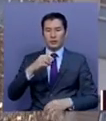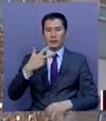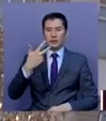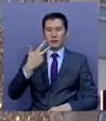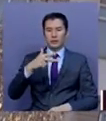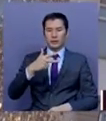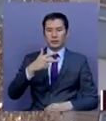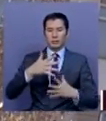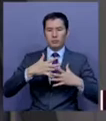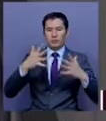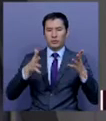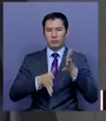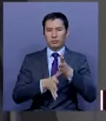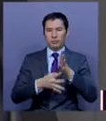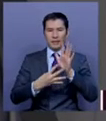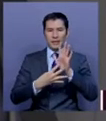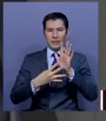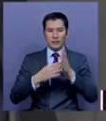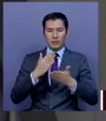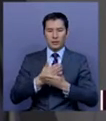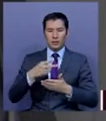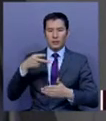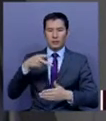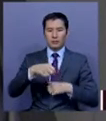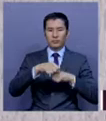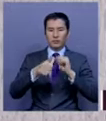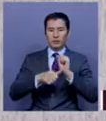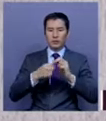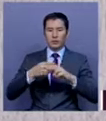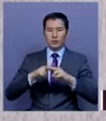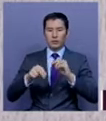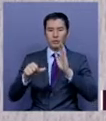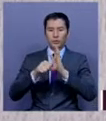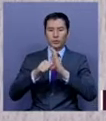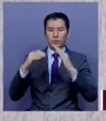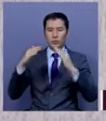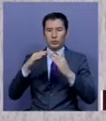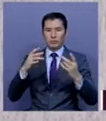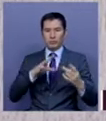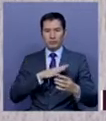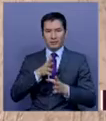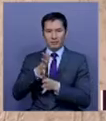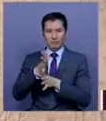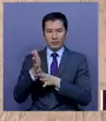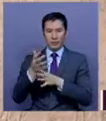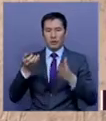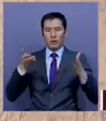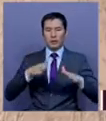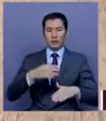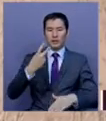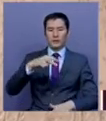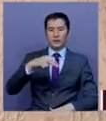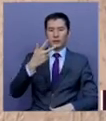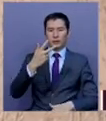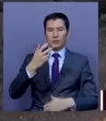көпқабатты тұрғын үй бар. 2016 жылы оның алтауына осындай күшейту жұмыстары жүргізілген. Енді қалған 23 тұрғын үй